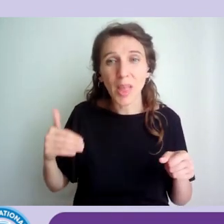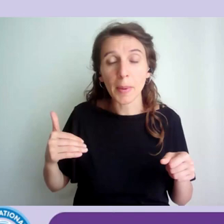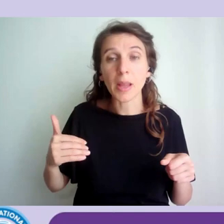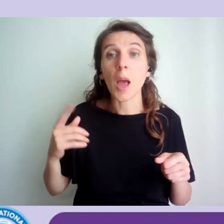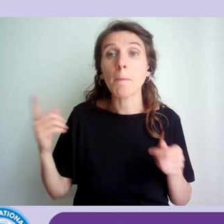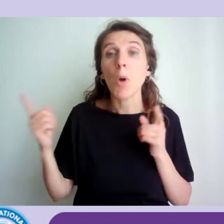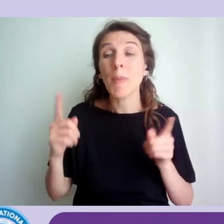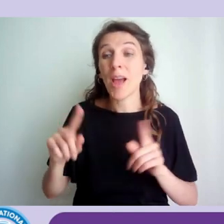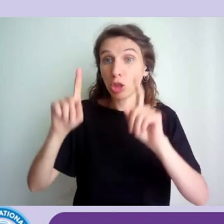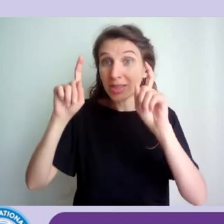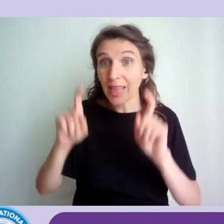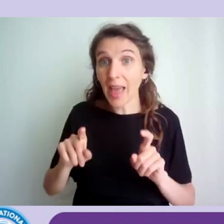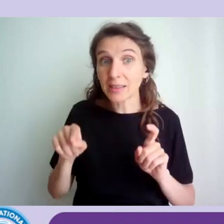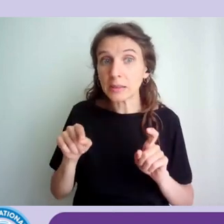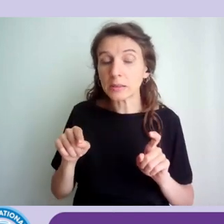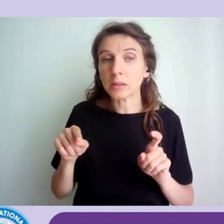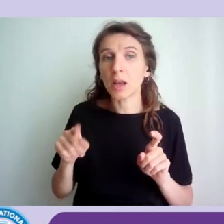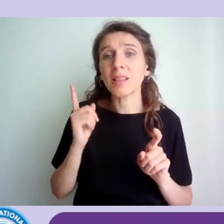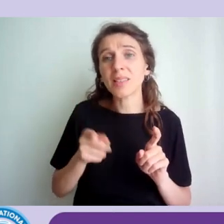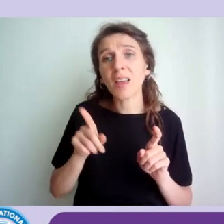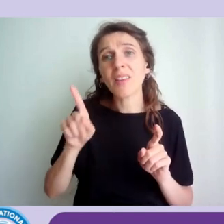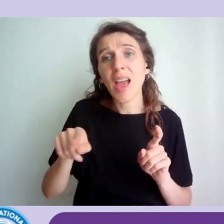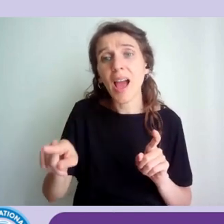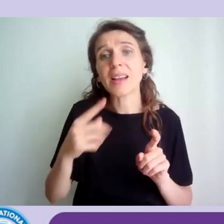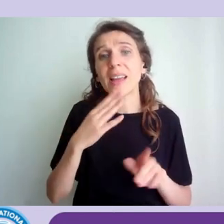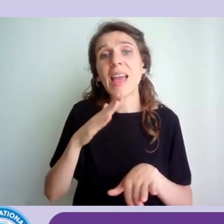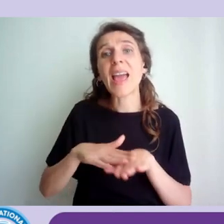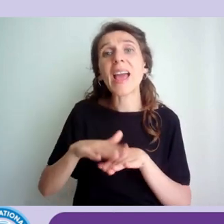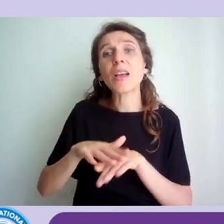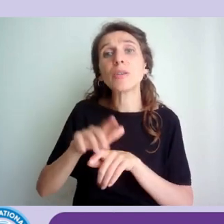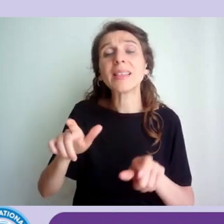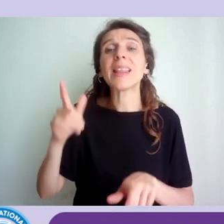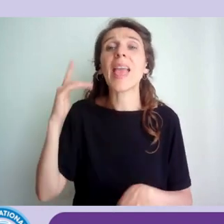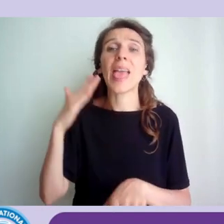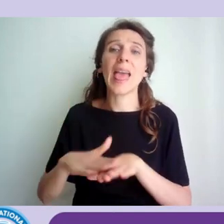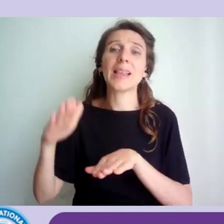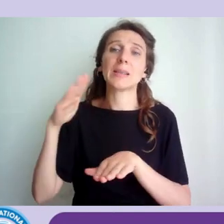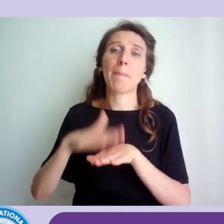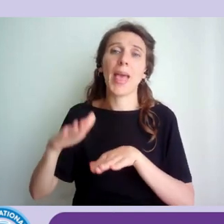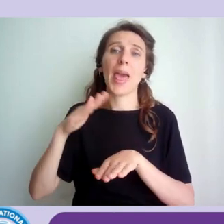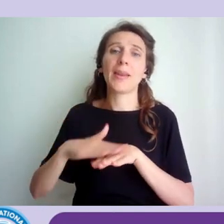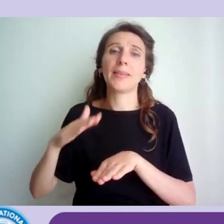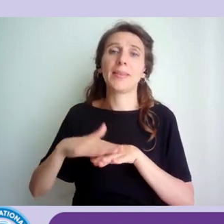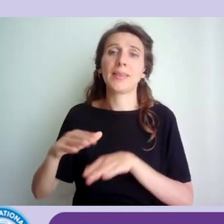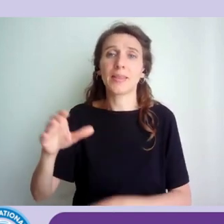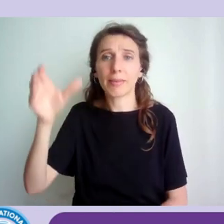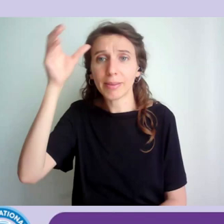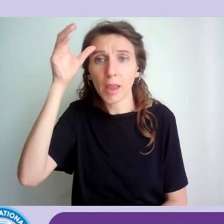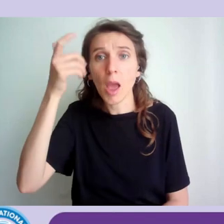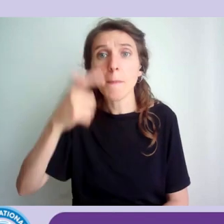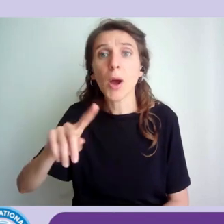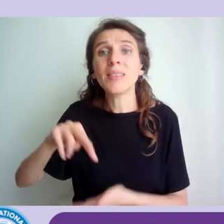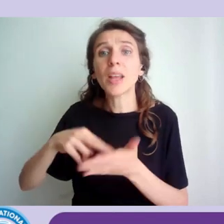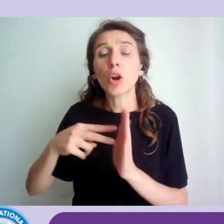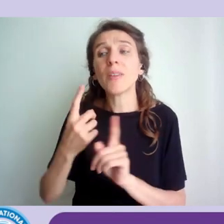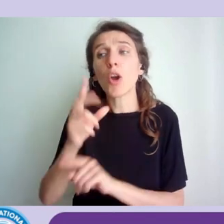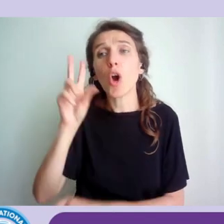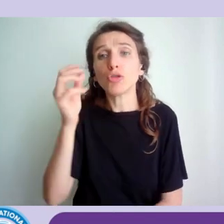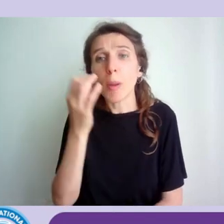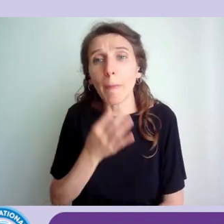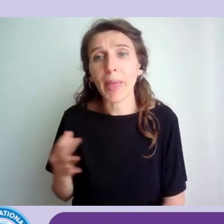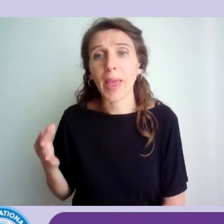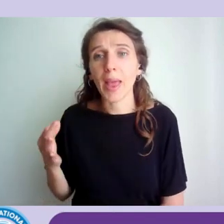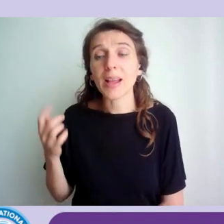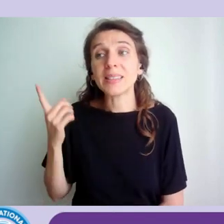test Però occorre coinvolgere utenti esperti attenzione perché la tecnologia va conosciuta molto bene